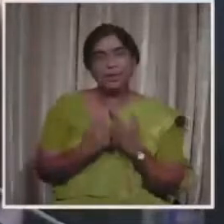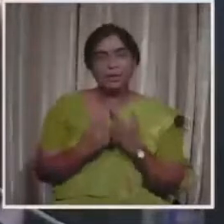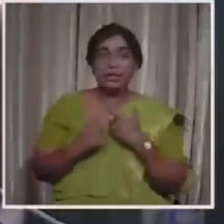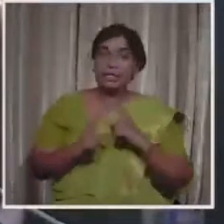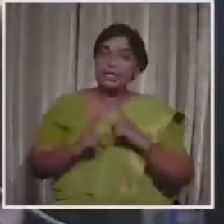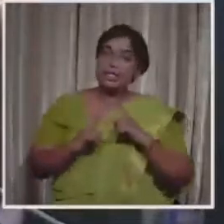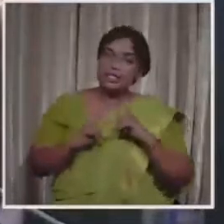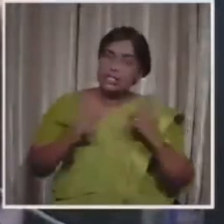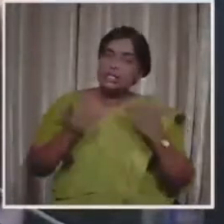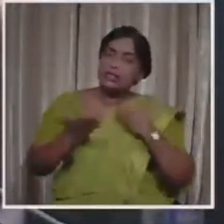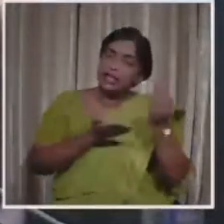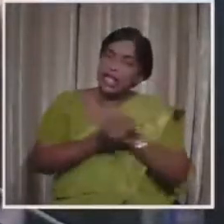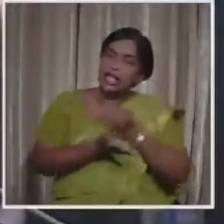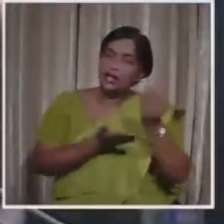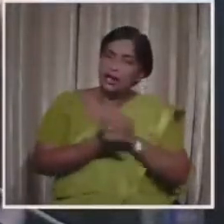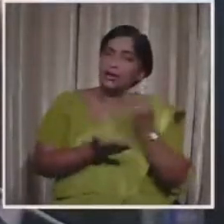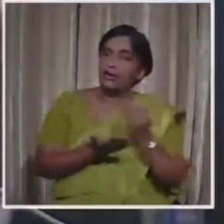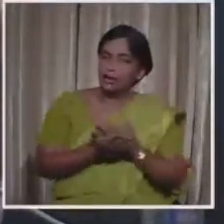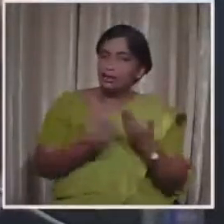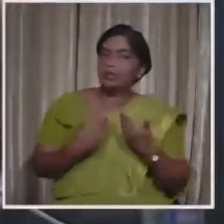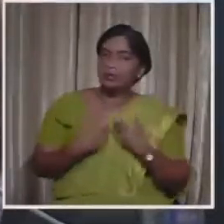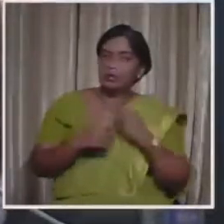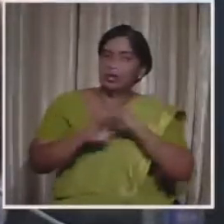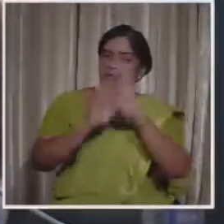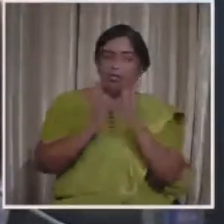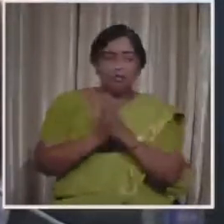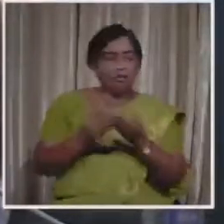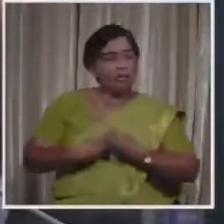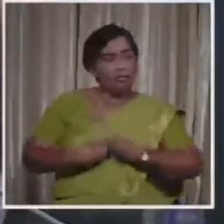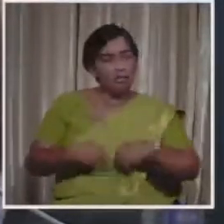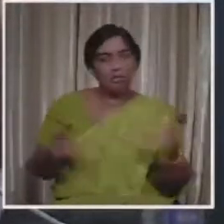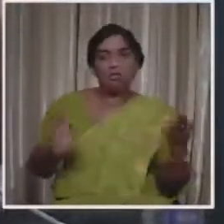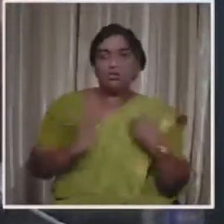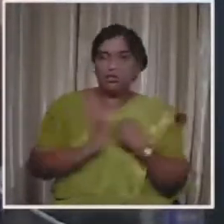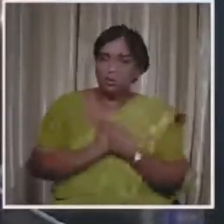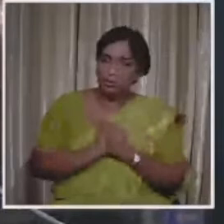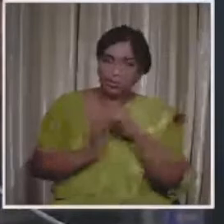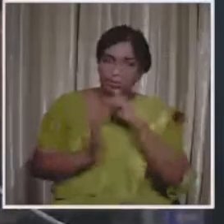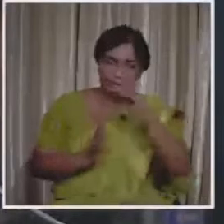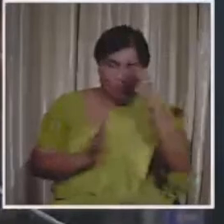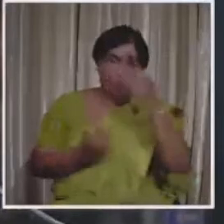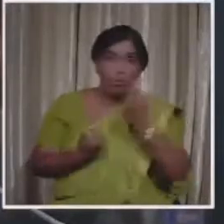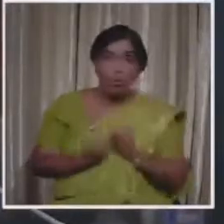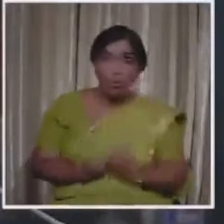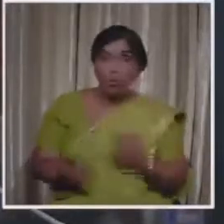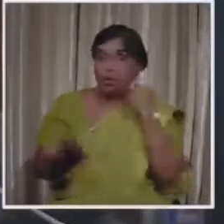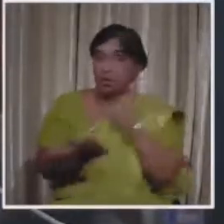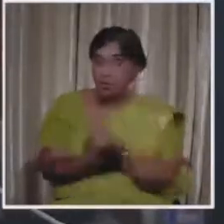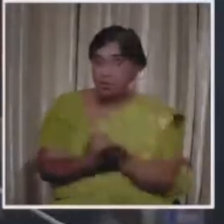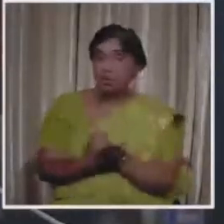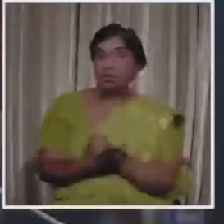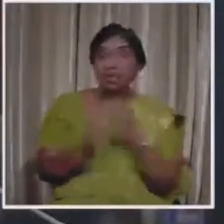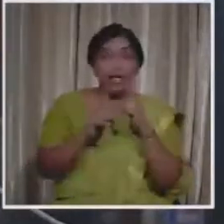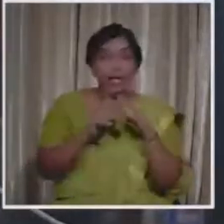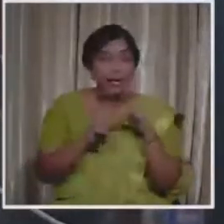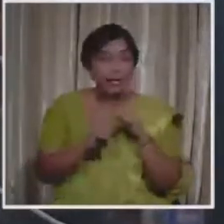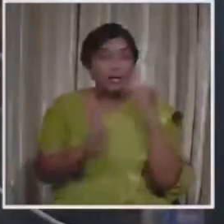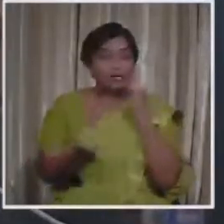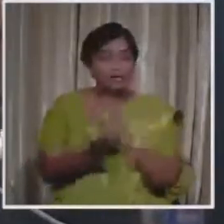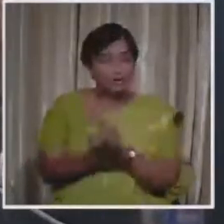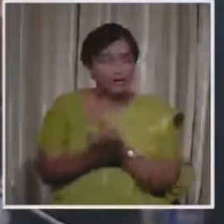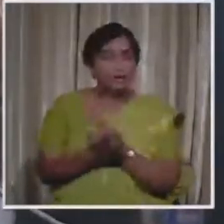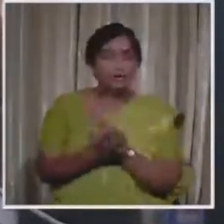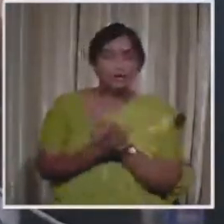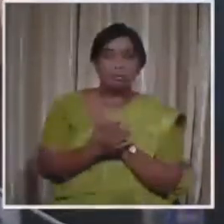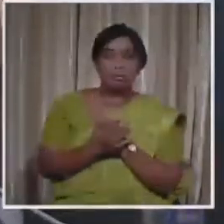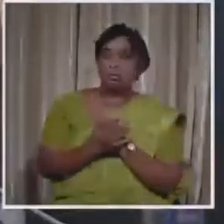जीवित काल में कर देवा अपे शील देवाई गर कथा ना तुमने उपेन साहति के इंदला अद्यापन साहति के इंदला